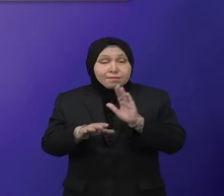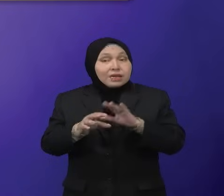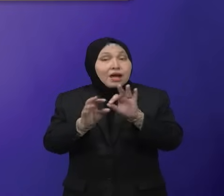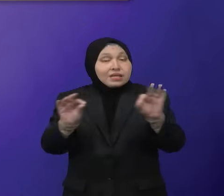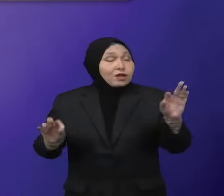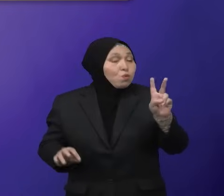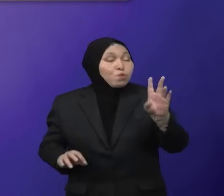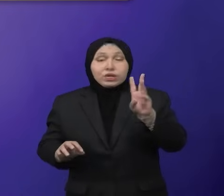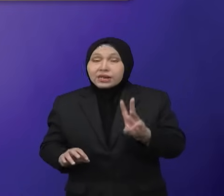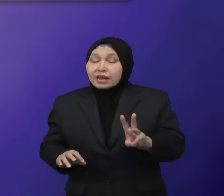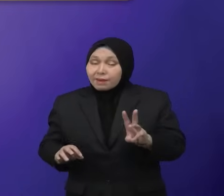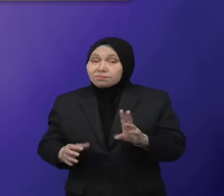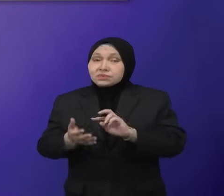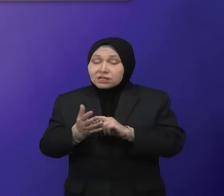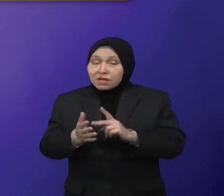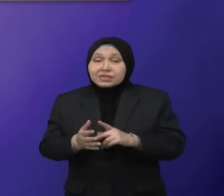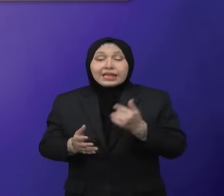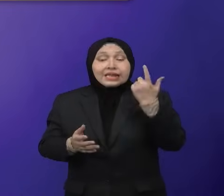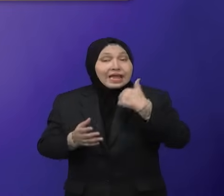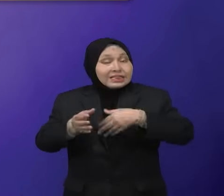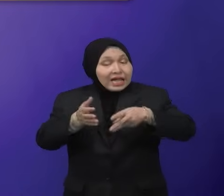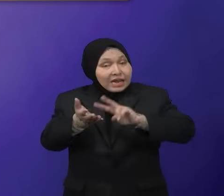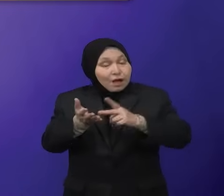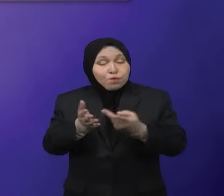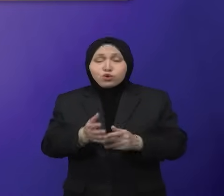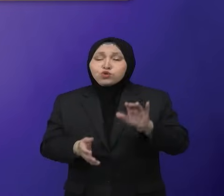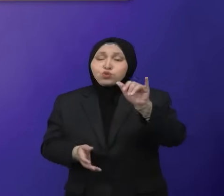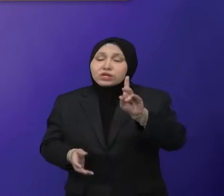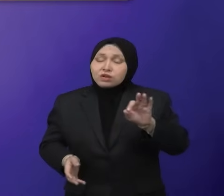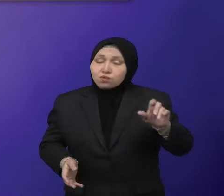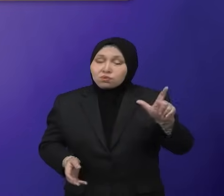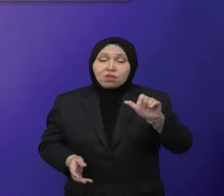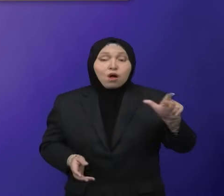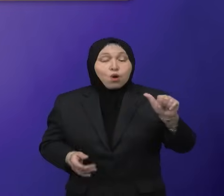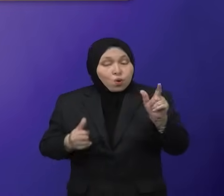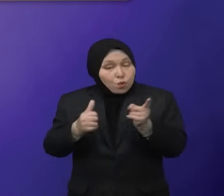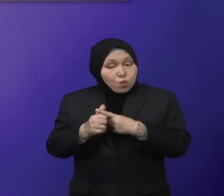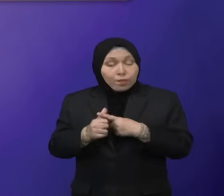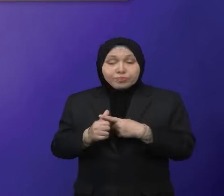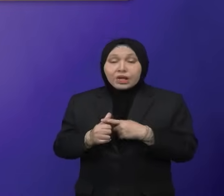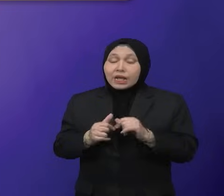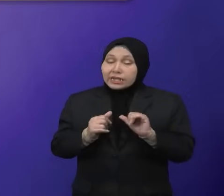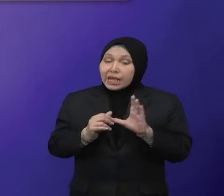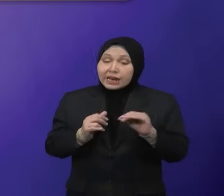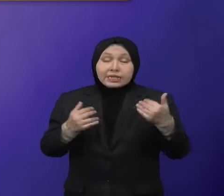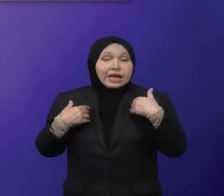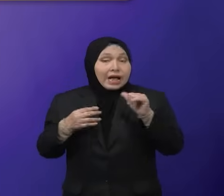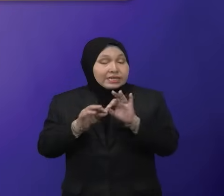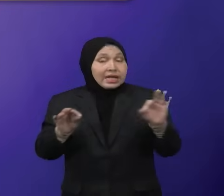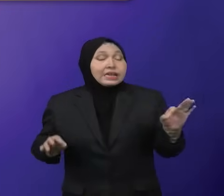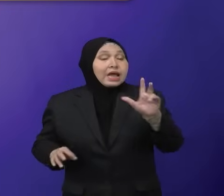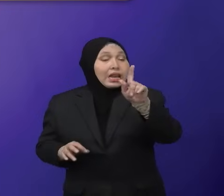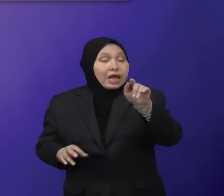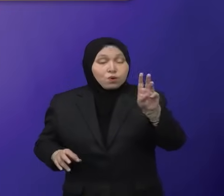ayat 26, sebahagian dah Ustaz Fah Tadabur, yuridullahu, satu. Kemudian ada ayat